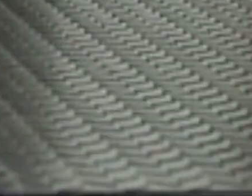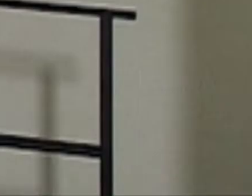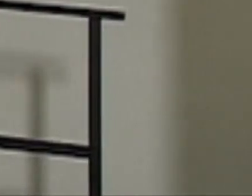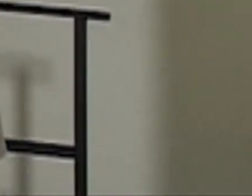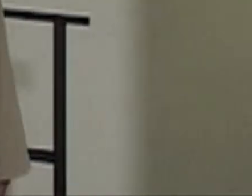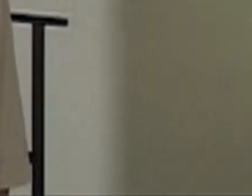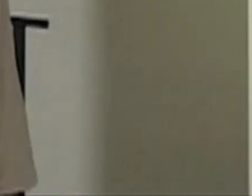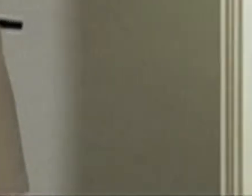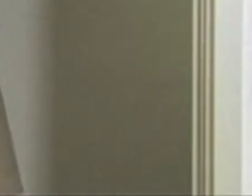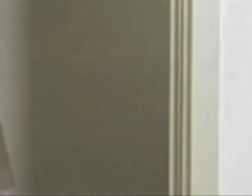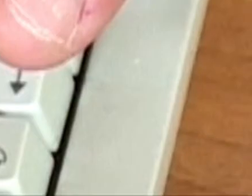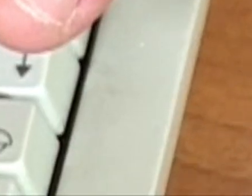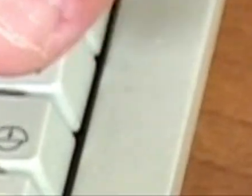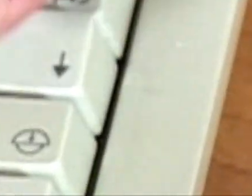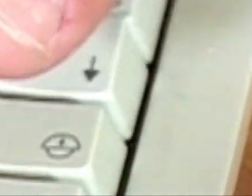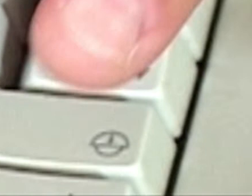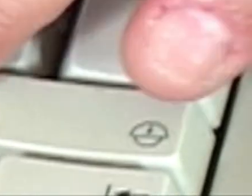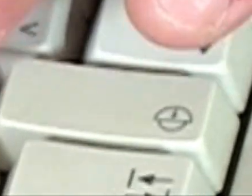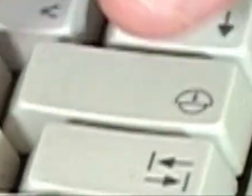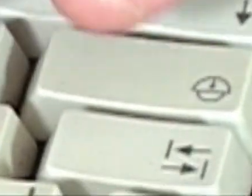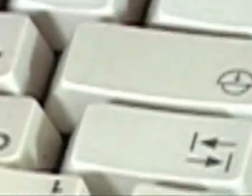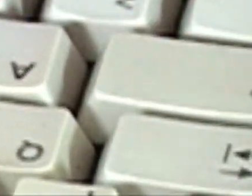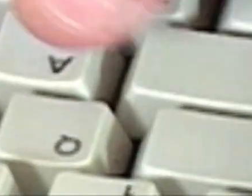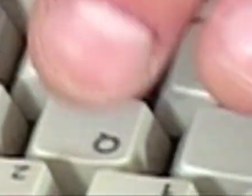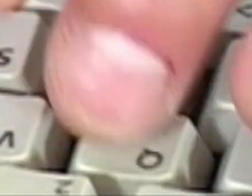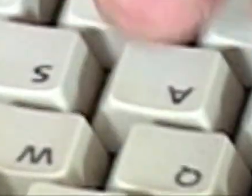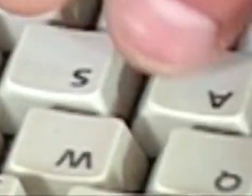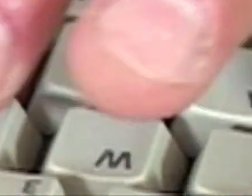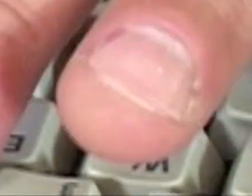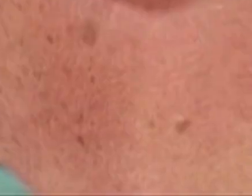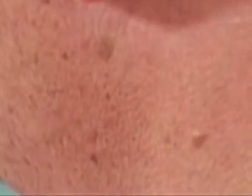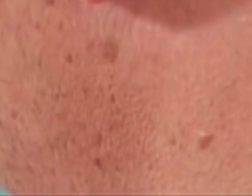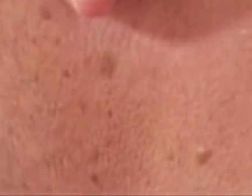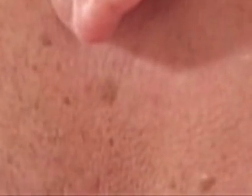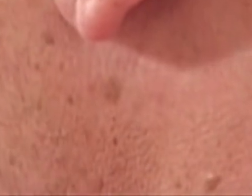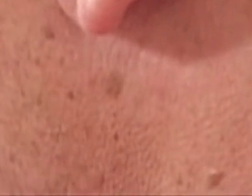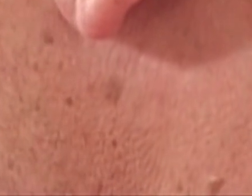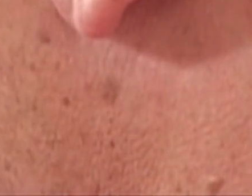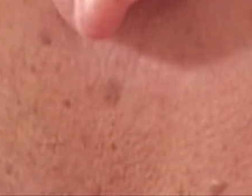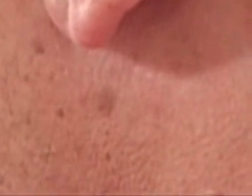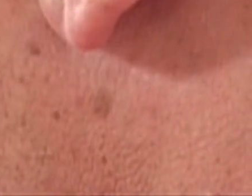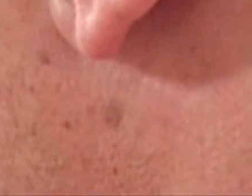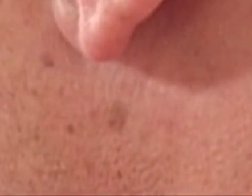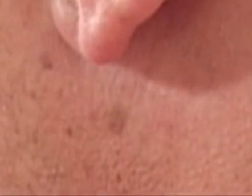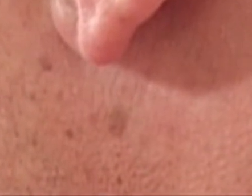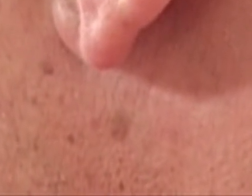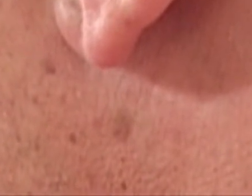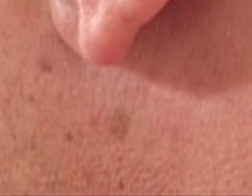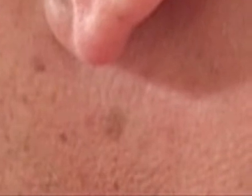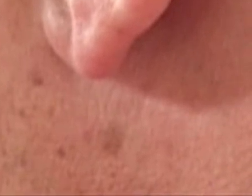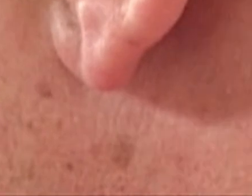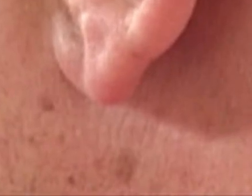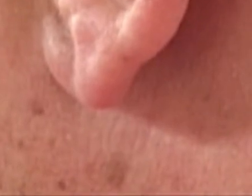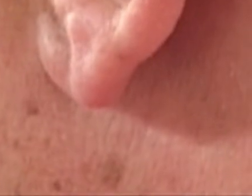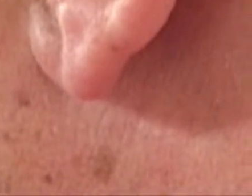come si fa ad avere un parcheggio riservato davanti casa? Io ho il caso di un infortunato sul lavoro che